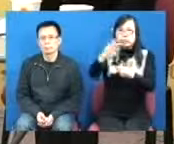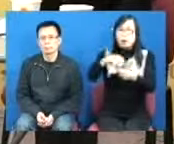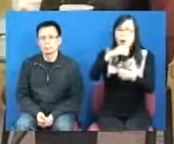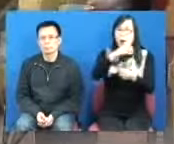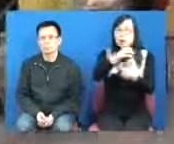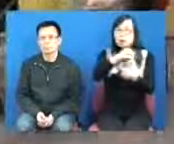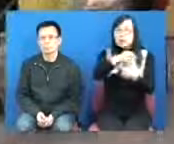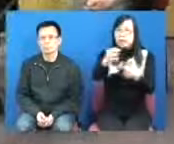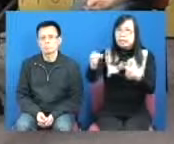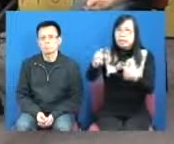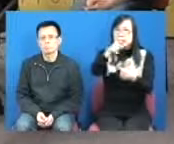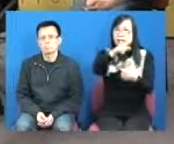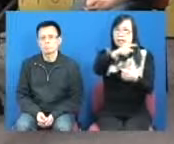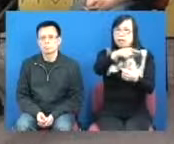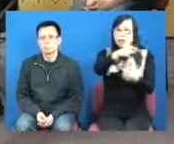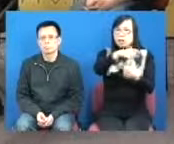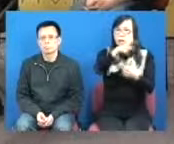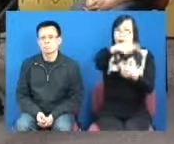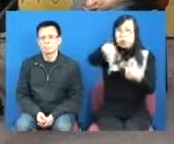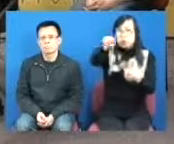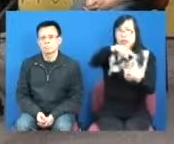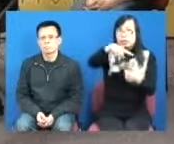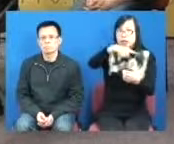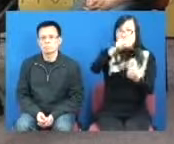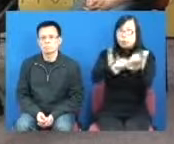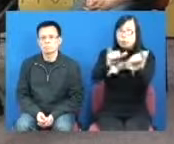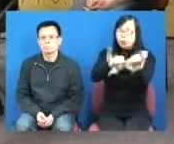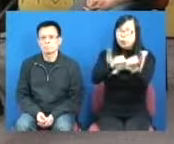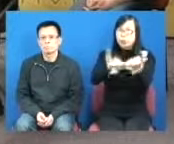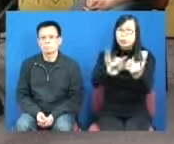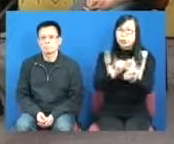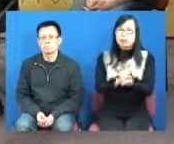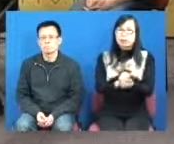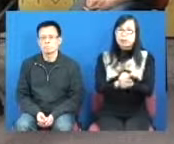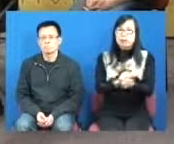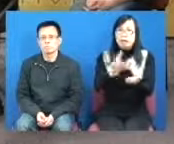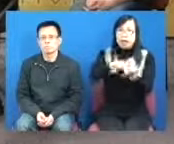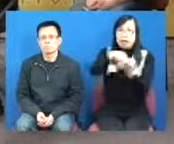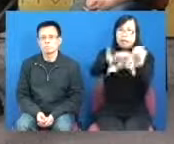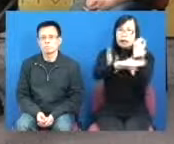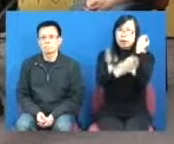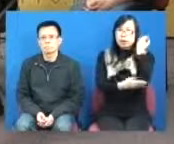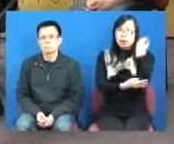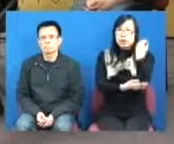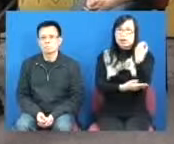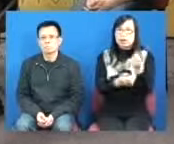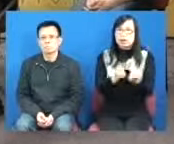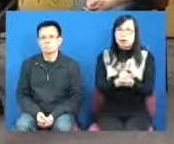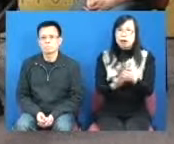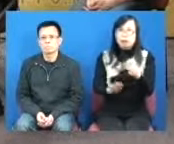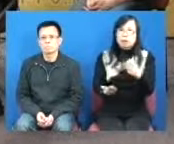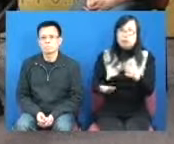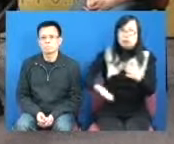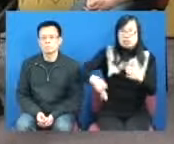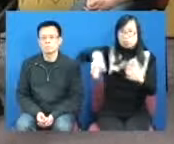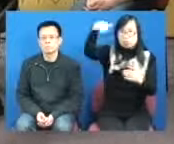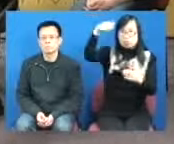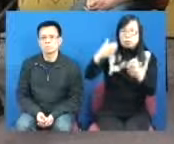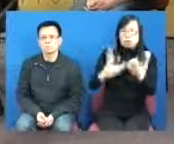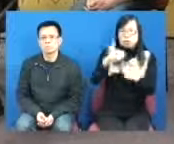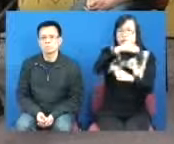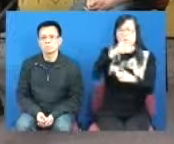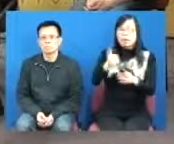區議會的立法會議席即是做超級區議會議